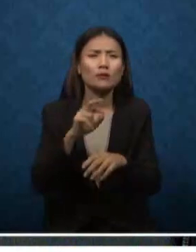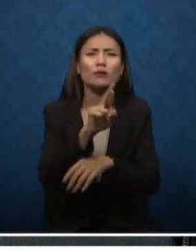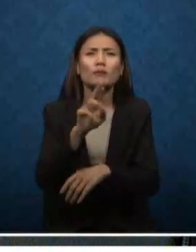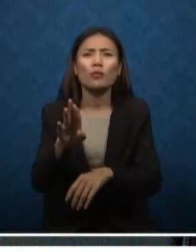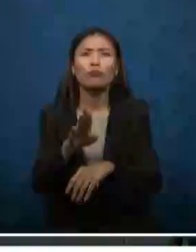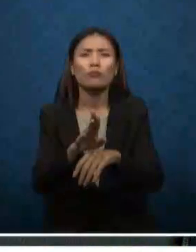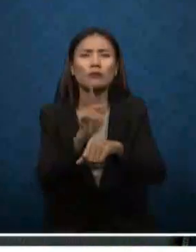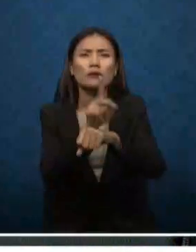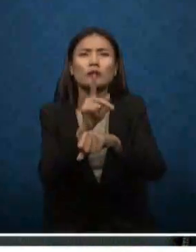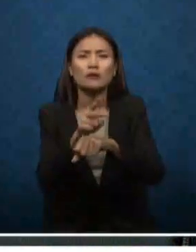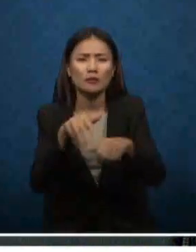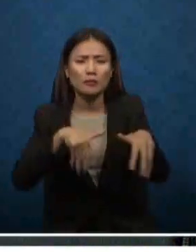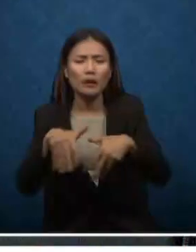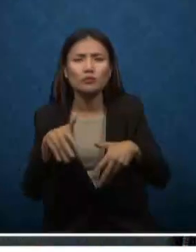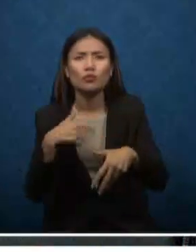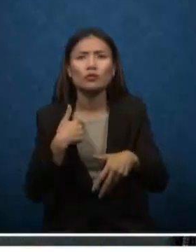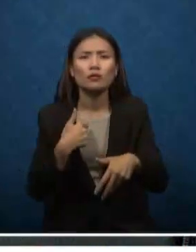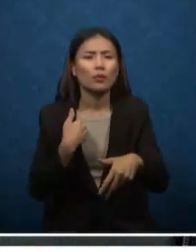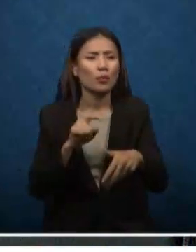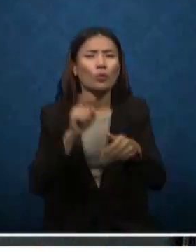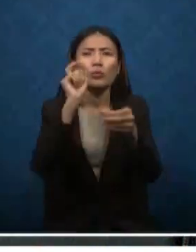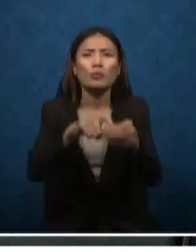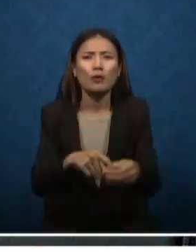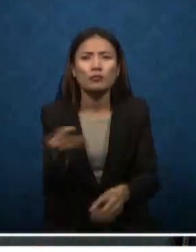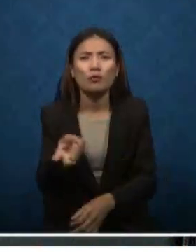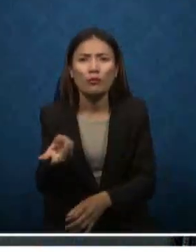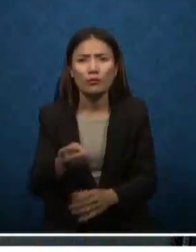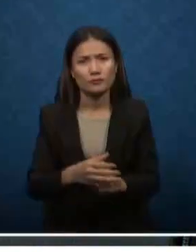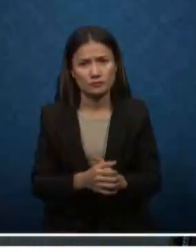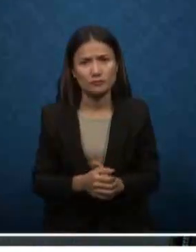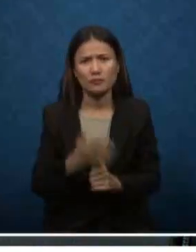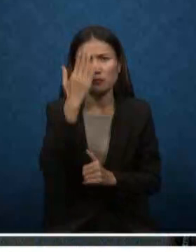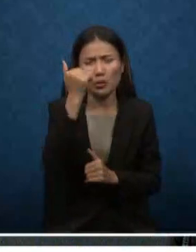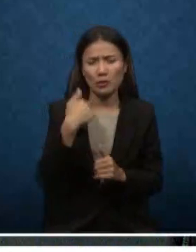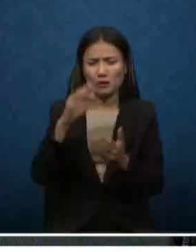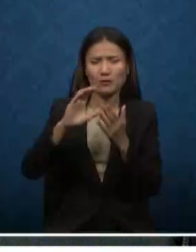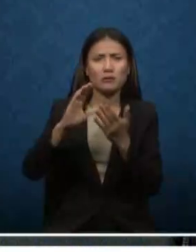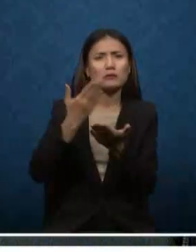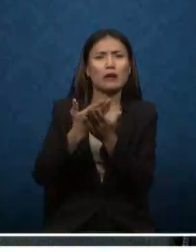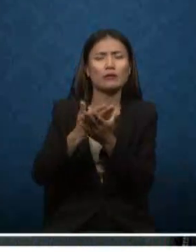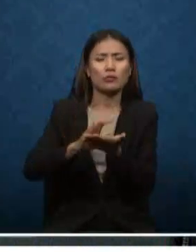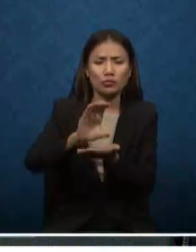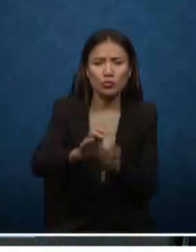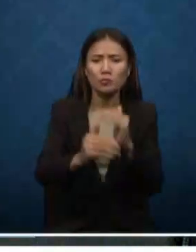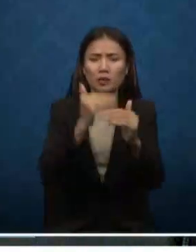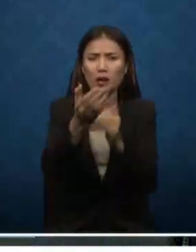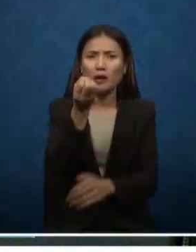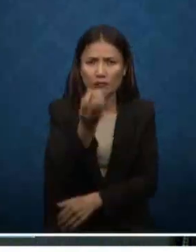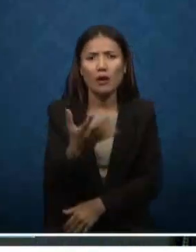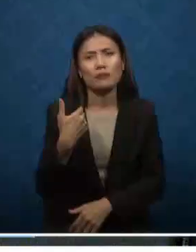ดังกล่าวเนี่ยผมคิดว่ายังสัดส่วนที่น้อยกว่าที่ควรจะเป็นนะครับซึ่งห